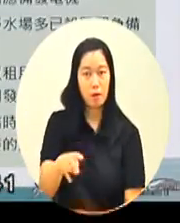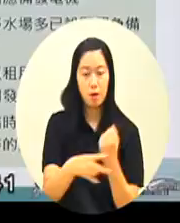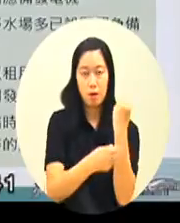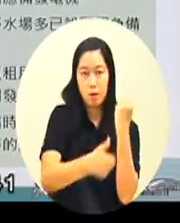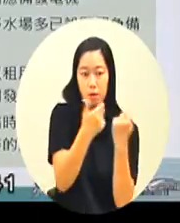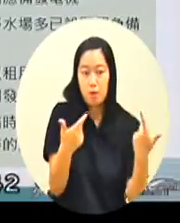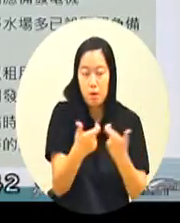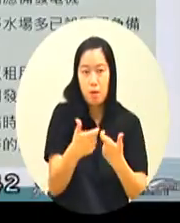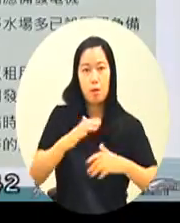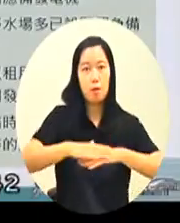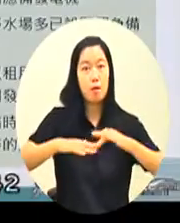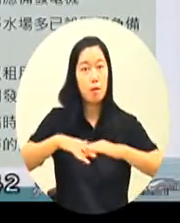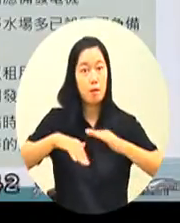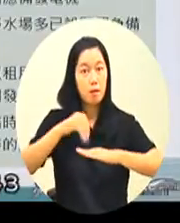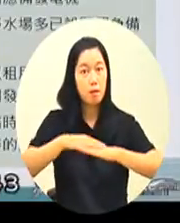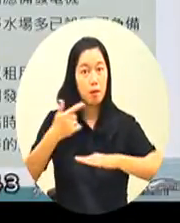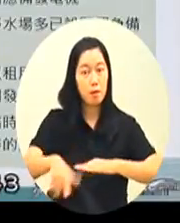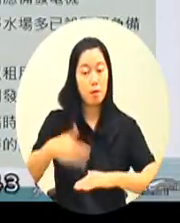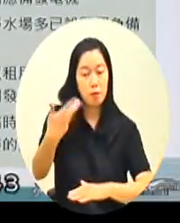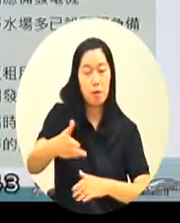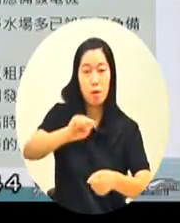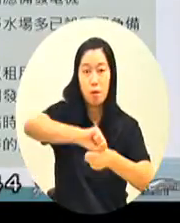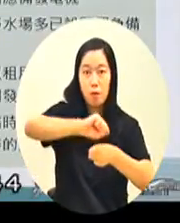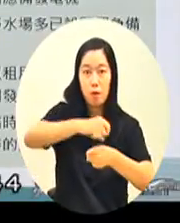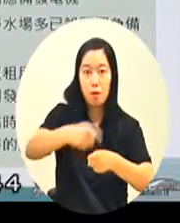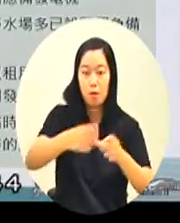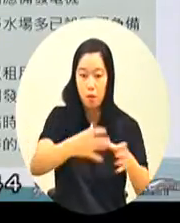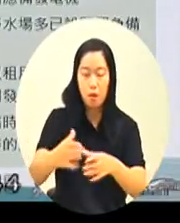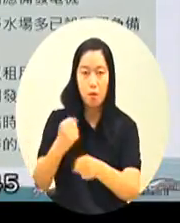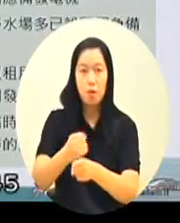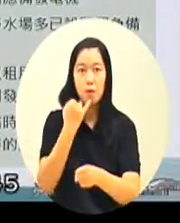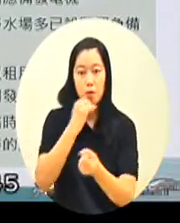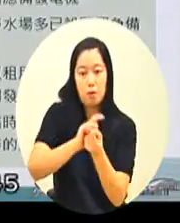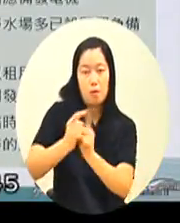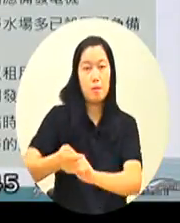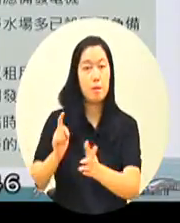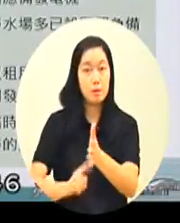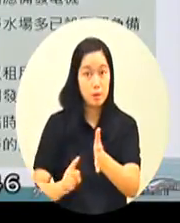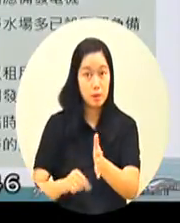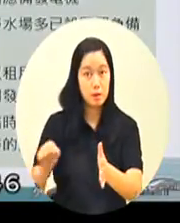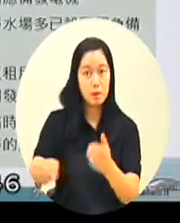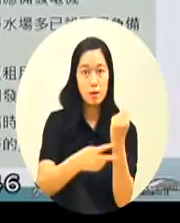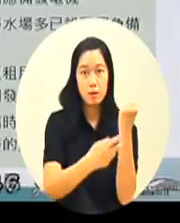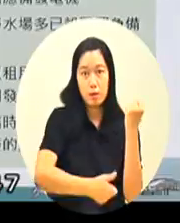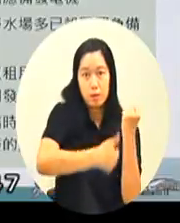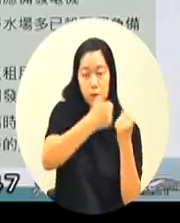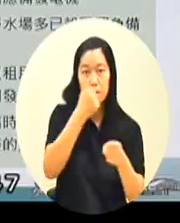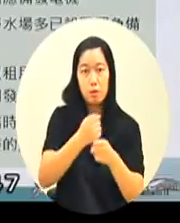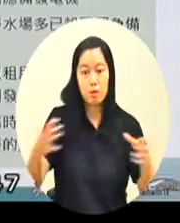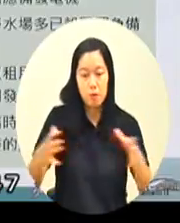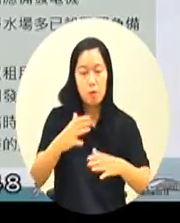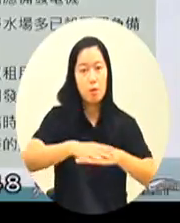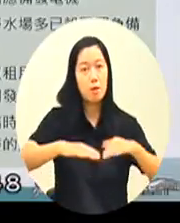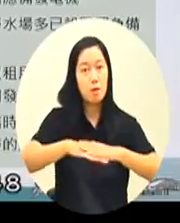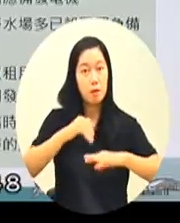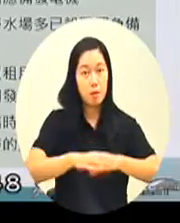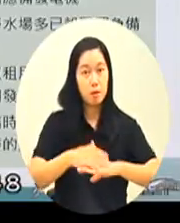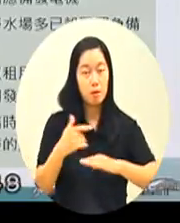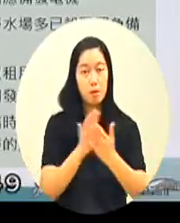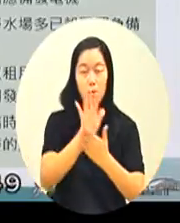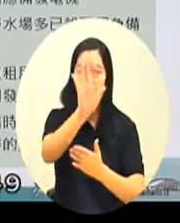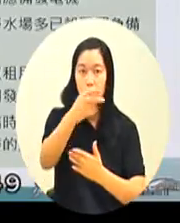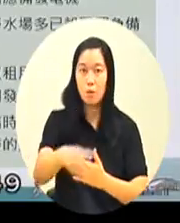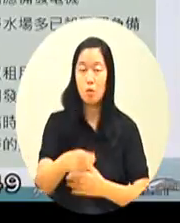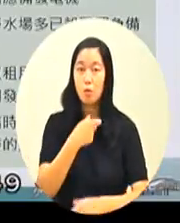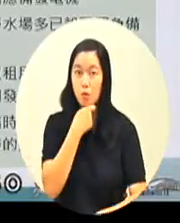合，就是怎么样把一些加水的设备，如果能够把它简易化，然后跟里长来做配合，那未来在需要真